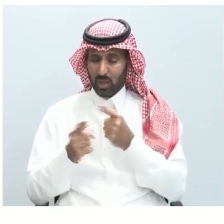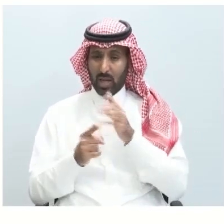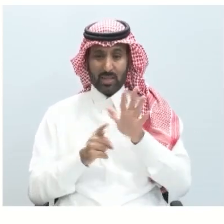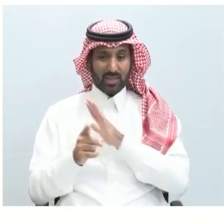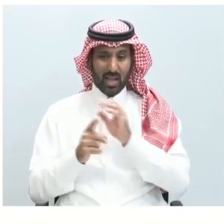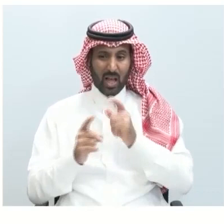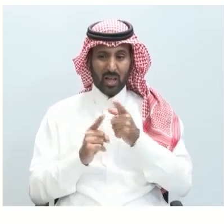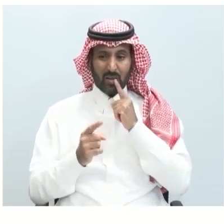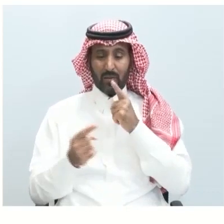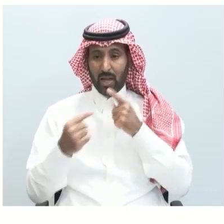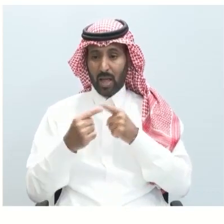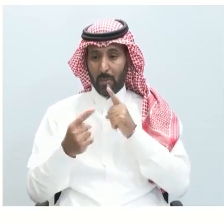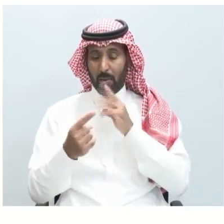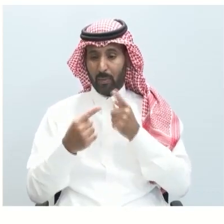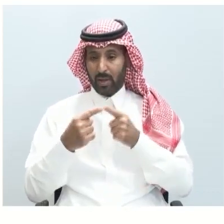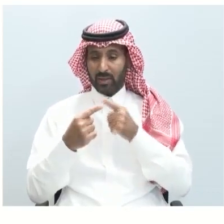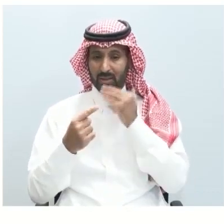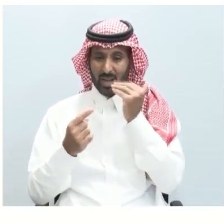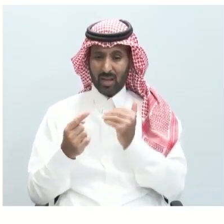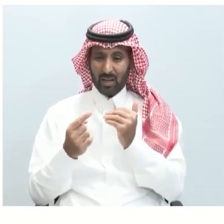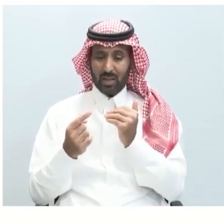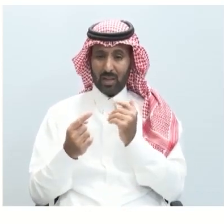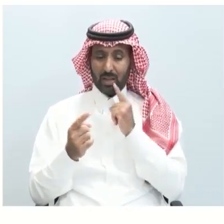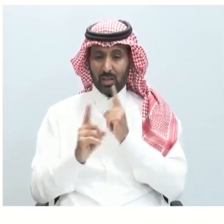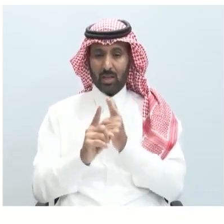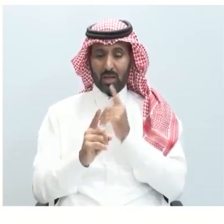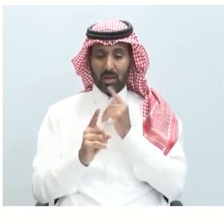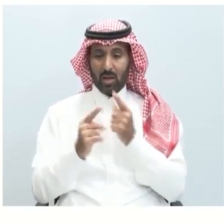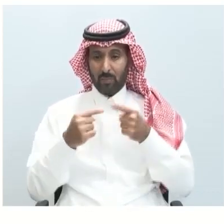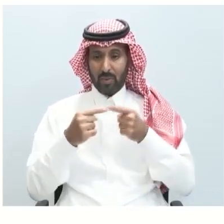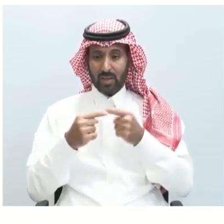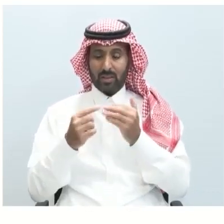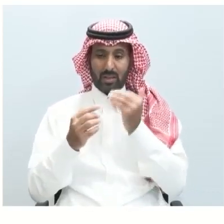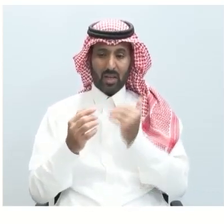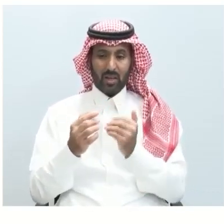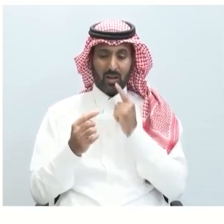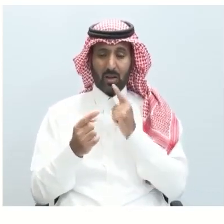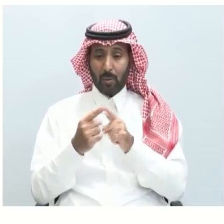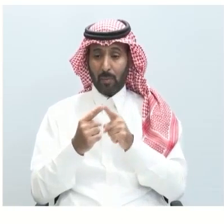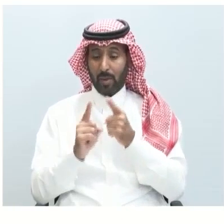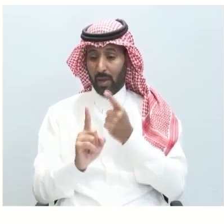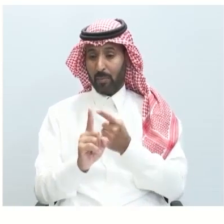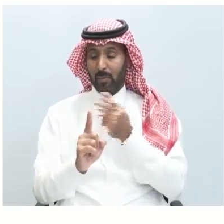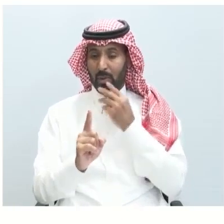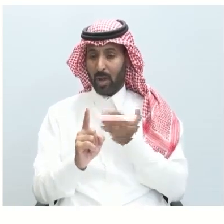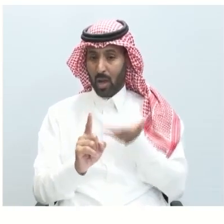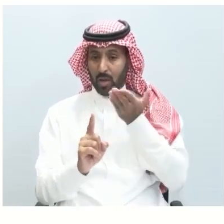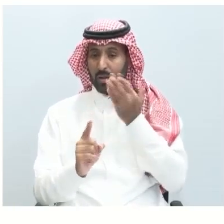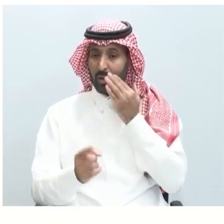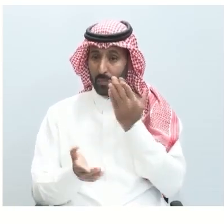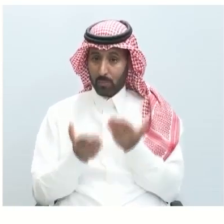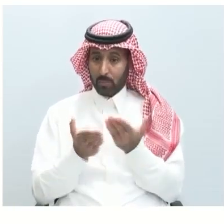والتفاعل العكسي هل اقل الامامي اقل ام العكسي اقل ام الامامي اكثر ام